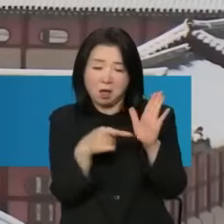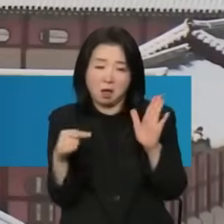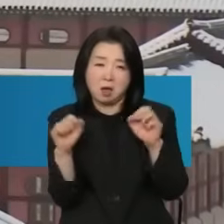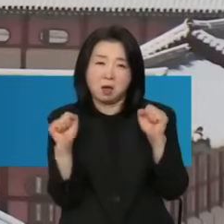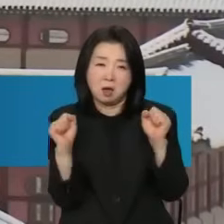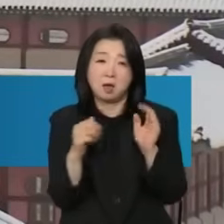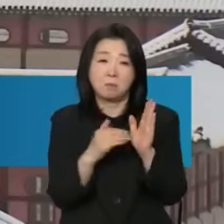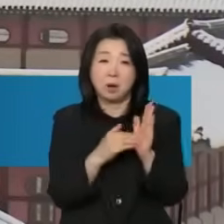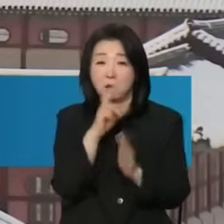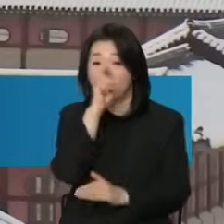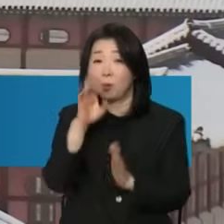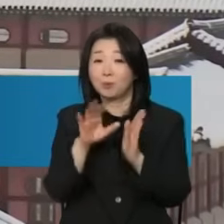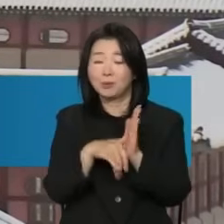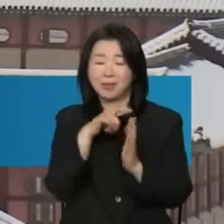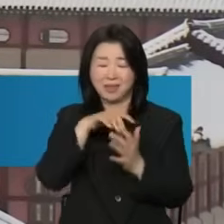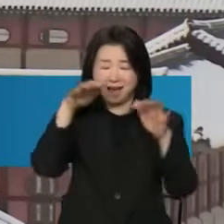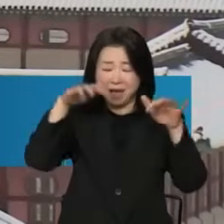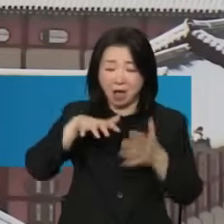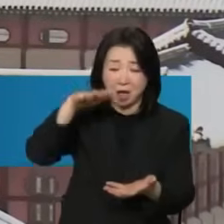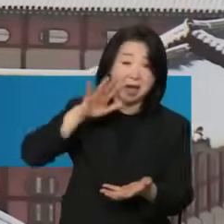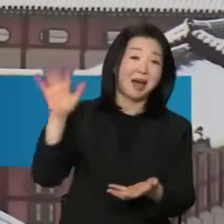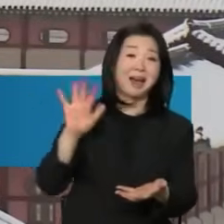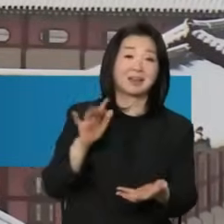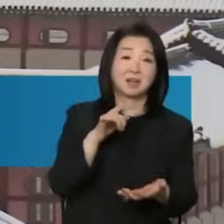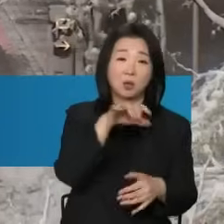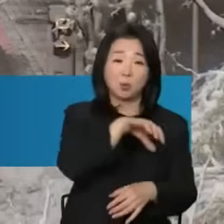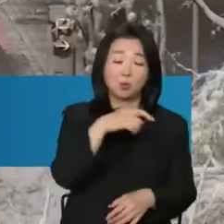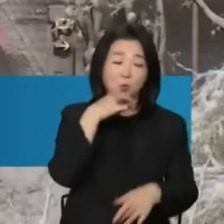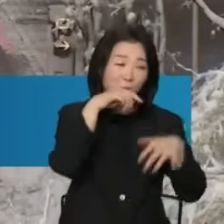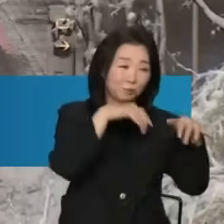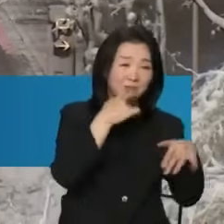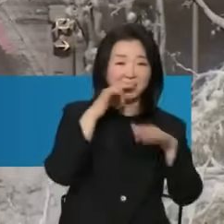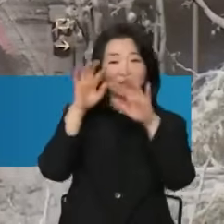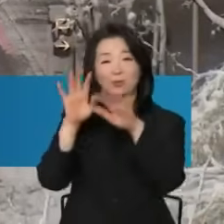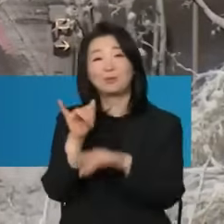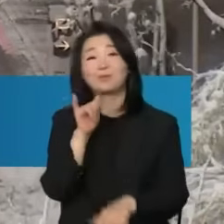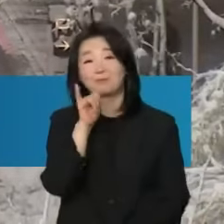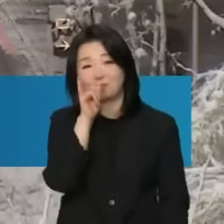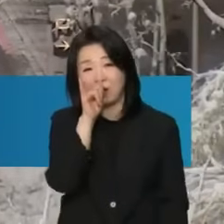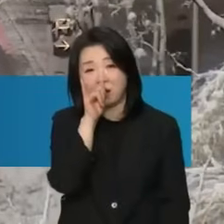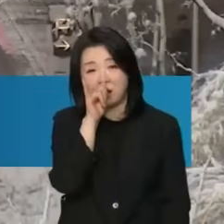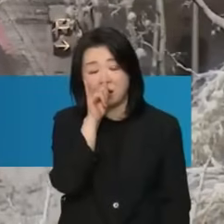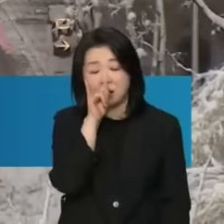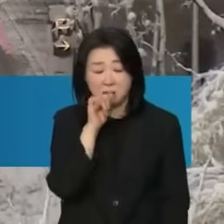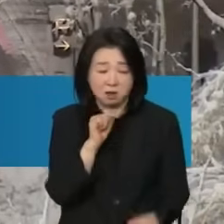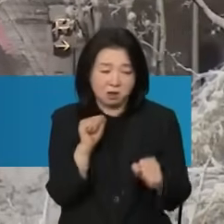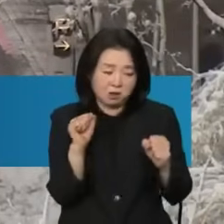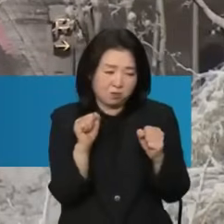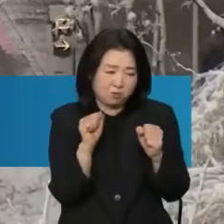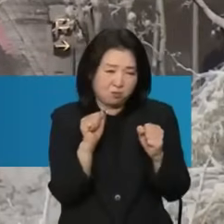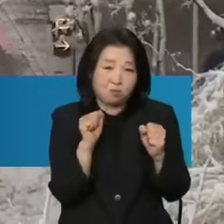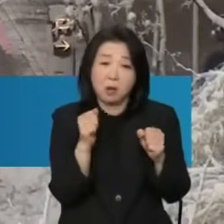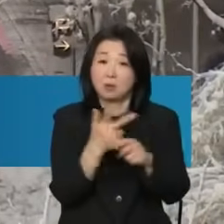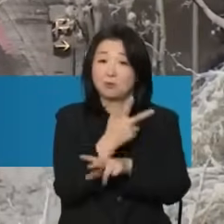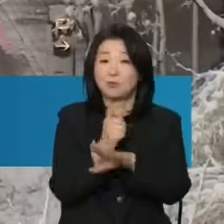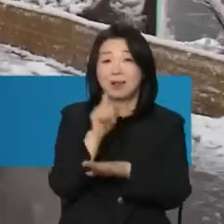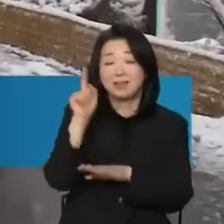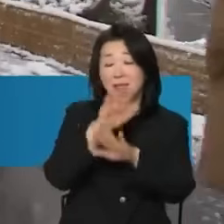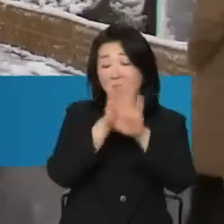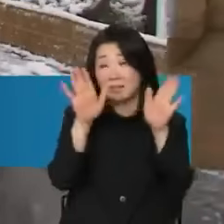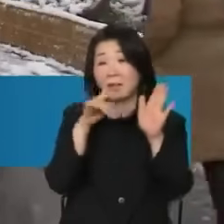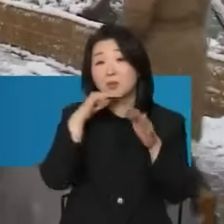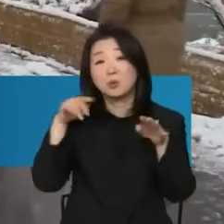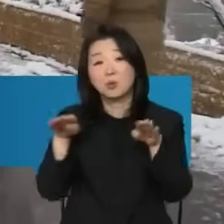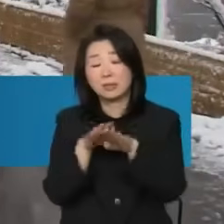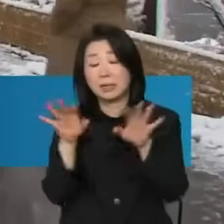내려갔습니다. 오후 들어서는 양이 많지는 않겠지만 곳곳에 비나 눈 예보도 있습니다. 초겨울 추위는 주말인 내일 낮부터 일요일